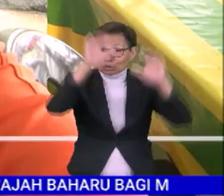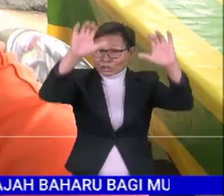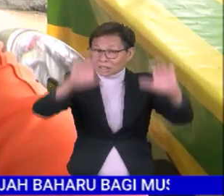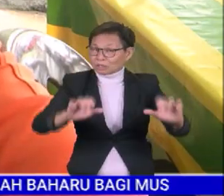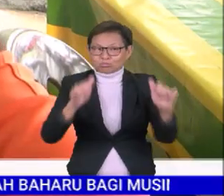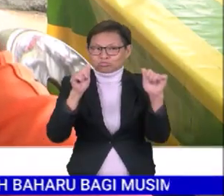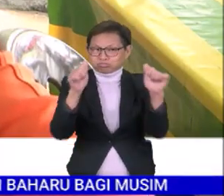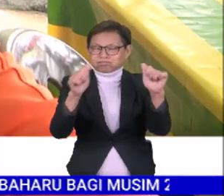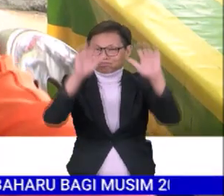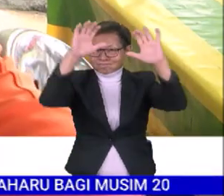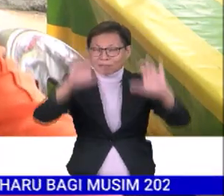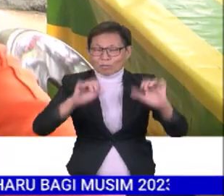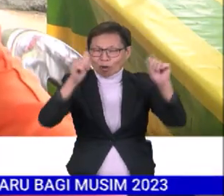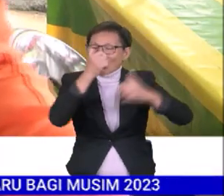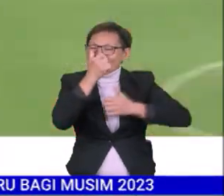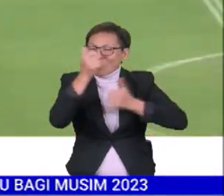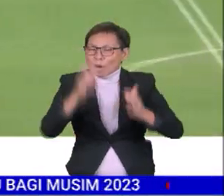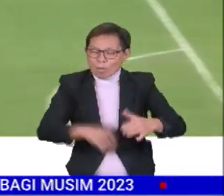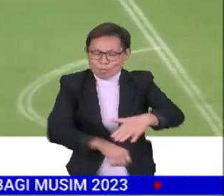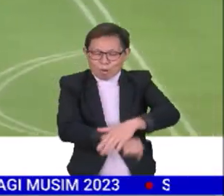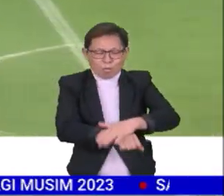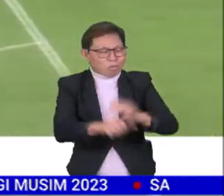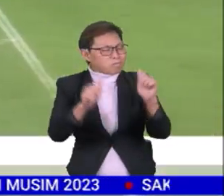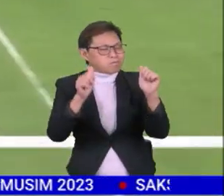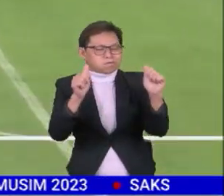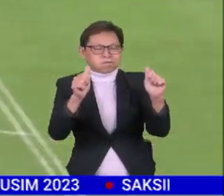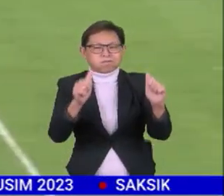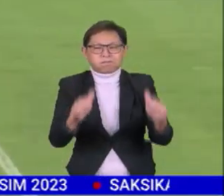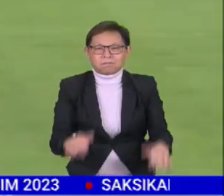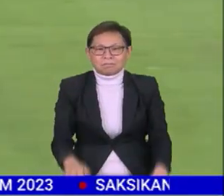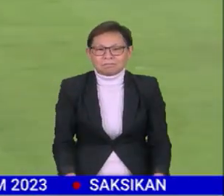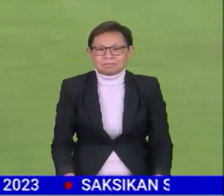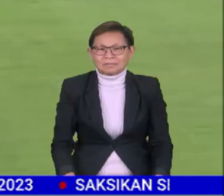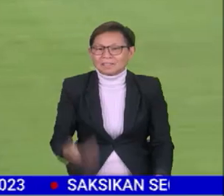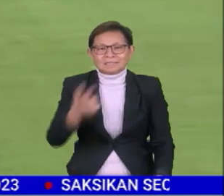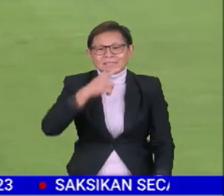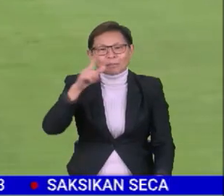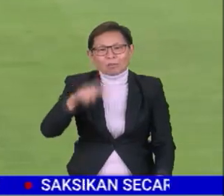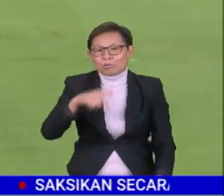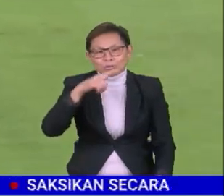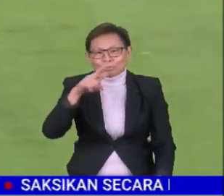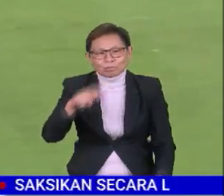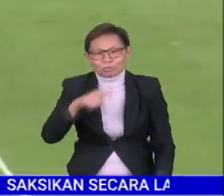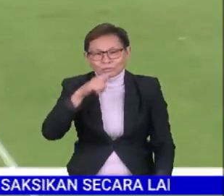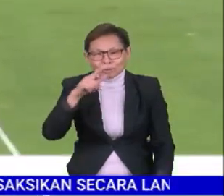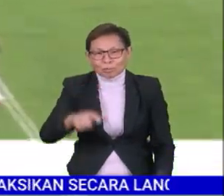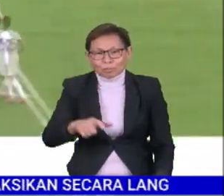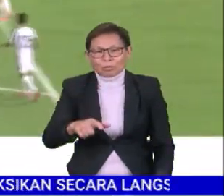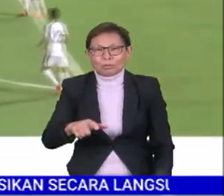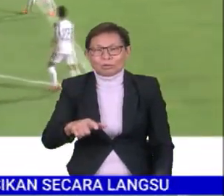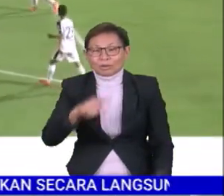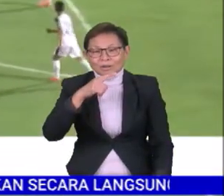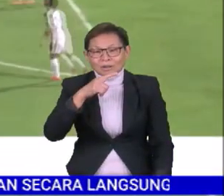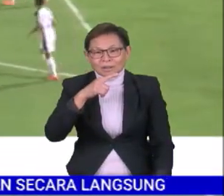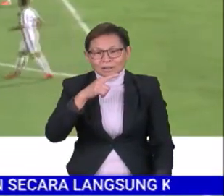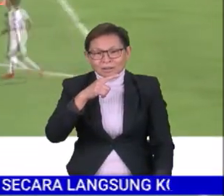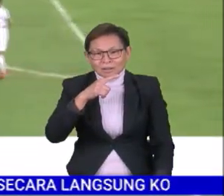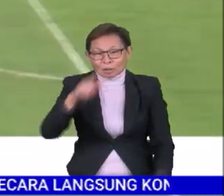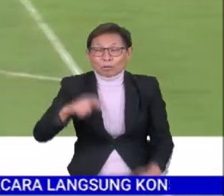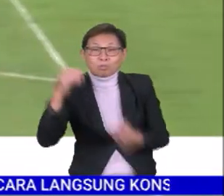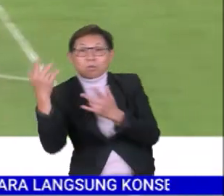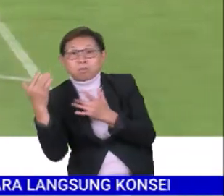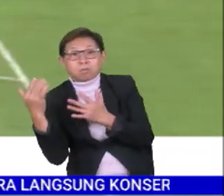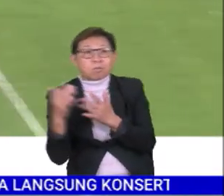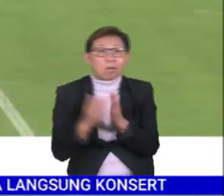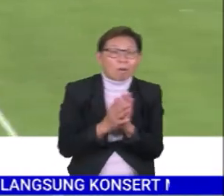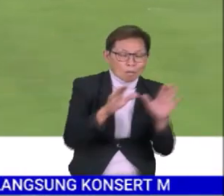yang baiklah untuk peminat bola sepak yang mana mereka tak perlu menanti